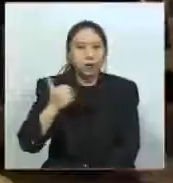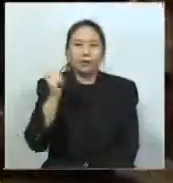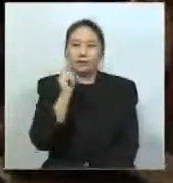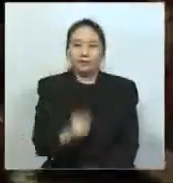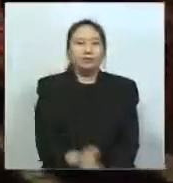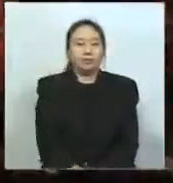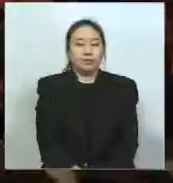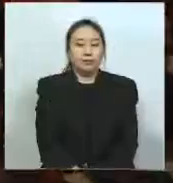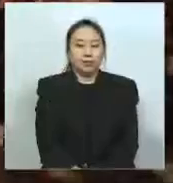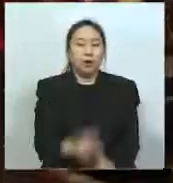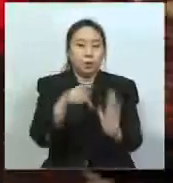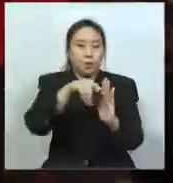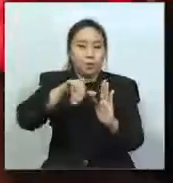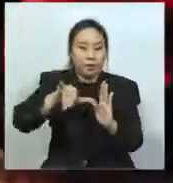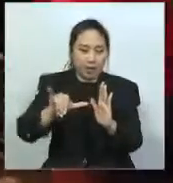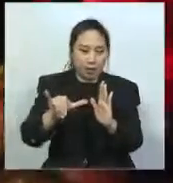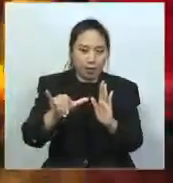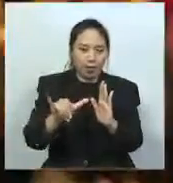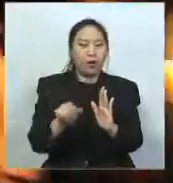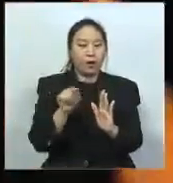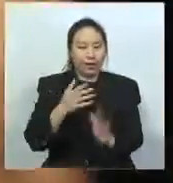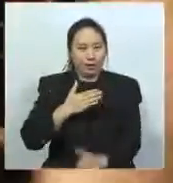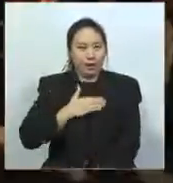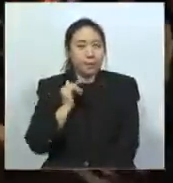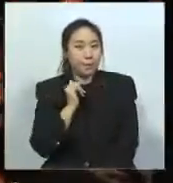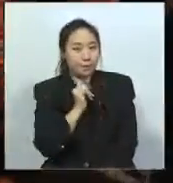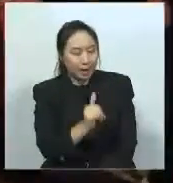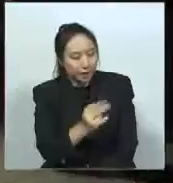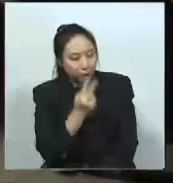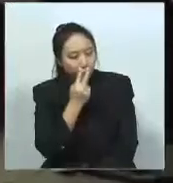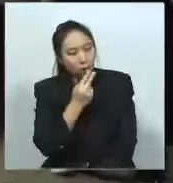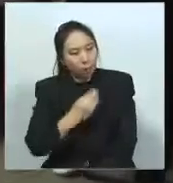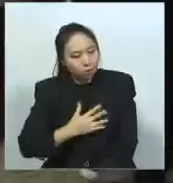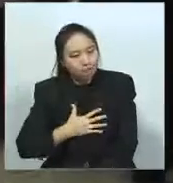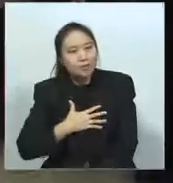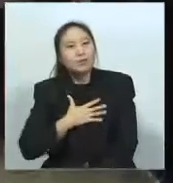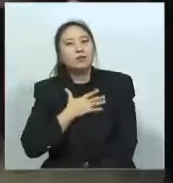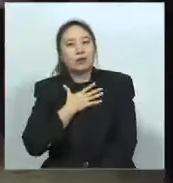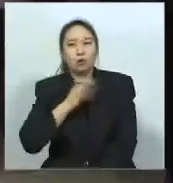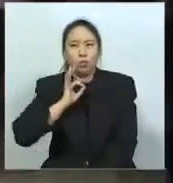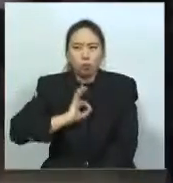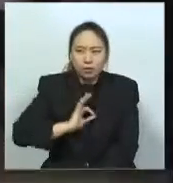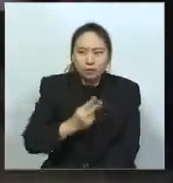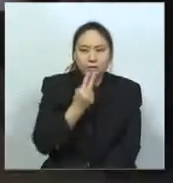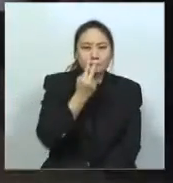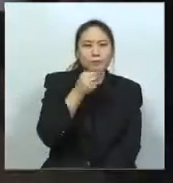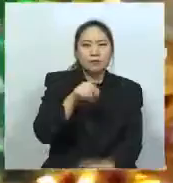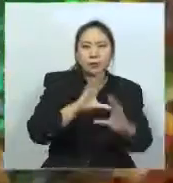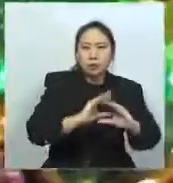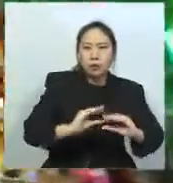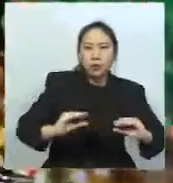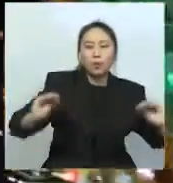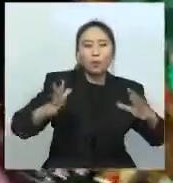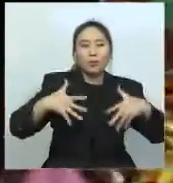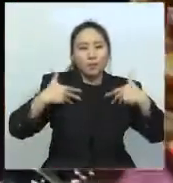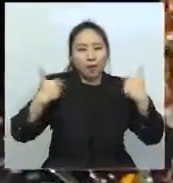จริงๆนะคะจังหวัดพะเยานี่ถือเป็นหนึ่งจังหวัดนะที่ดิฉันไปแล้วประทับใจรู้สึกถึงความสงบแล้วก็ความสบาย